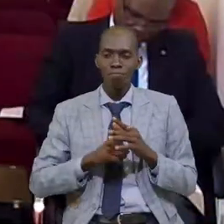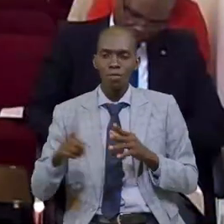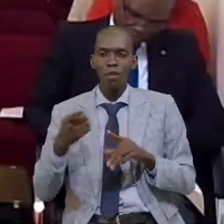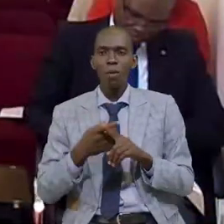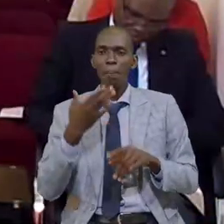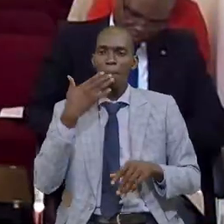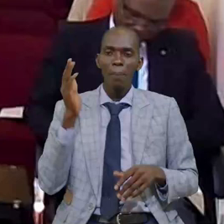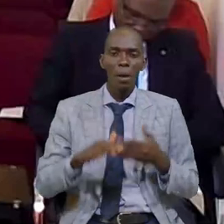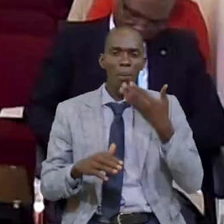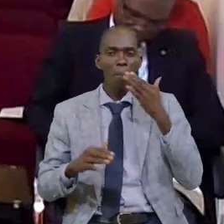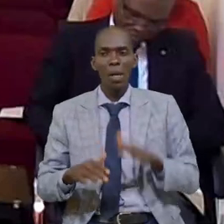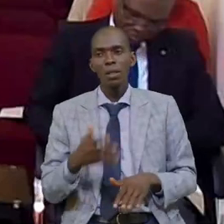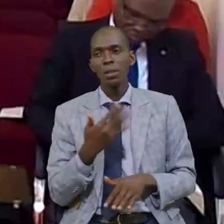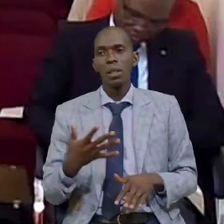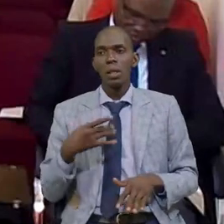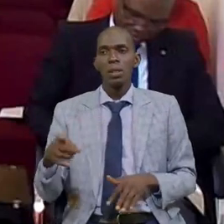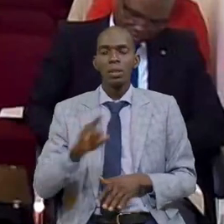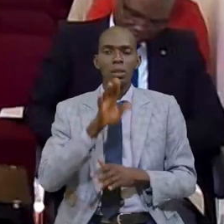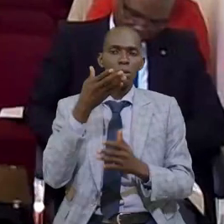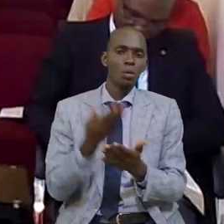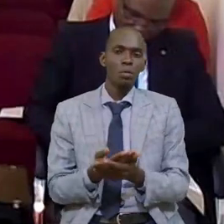choses. Et arriver là-bas,